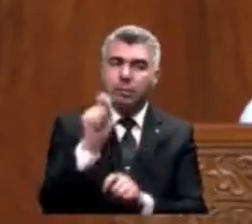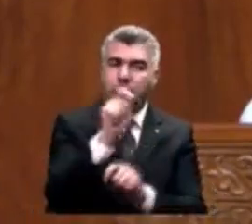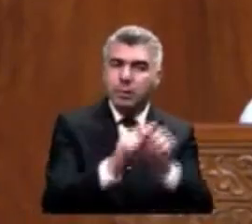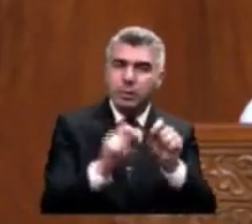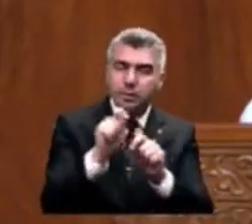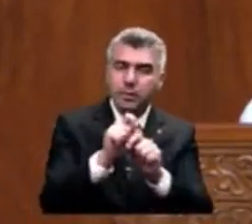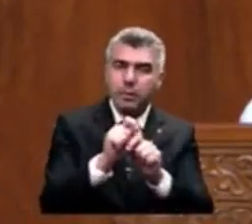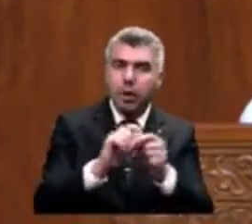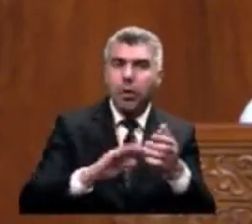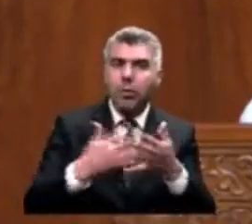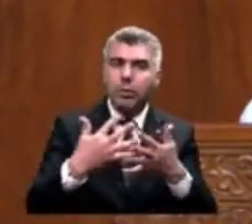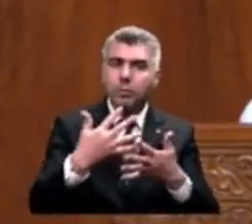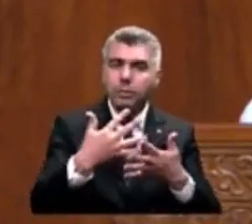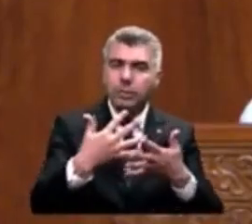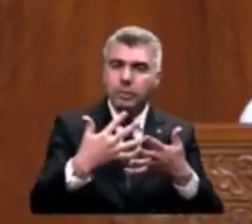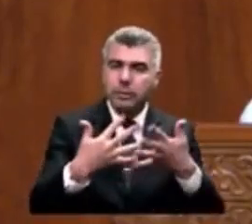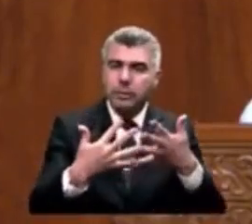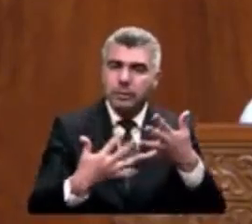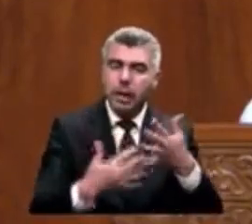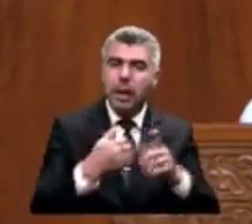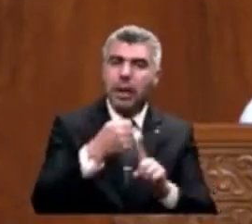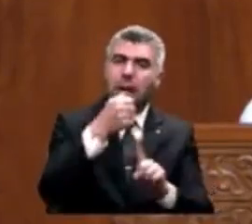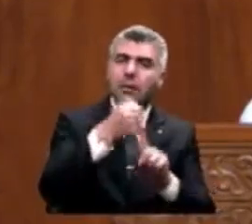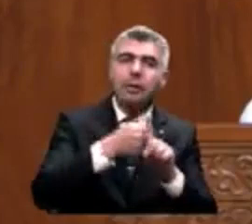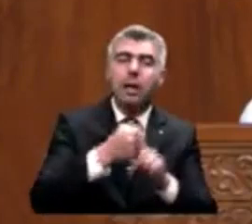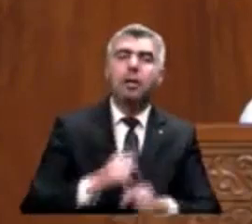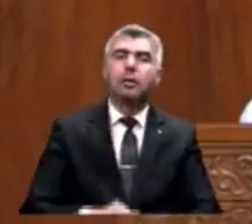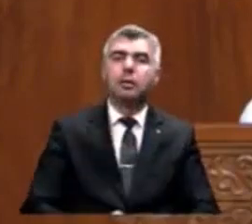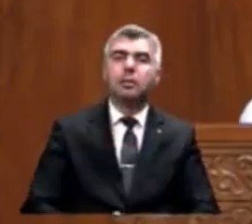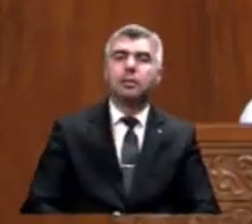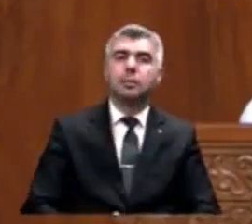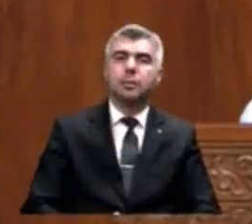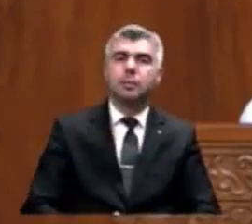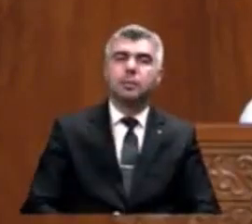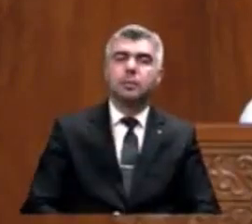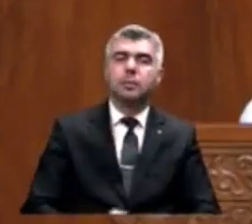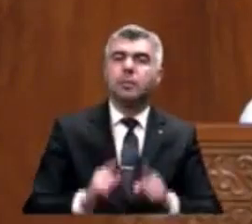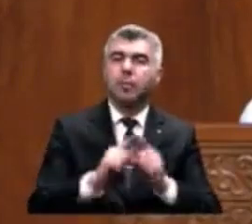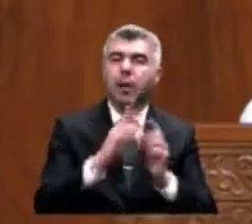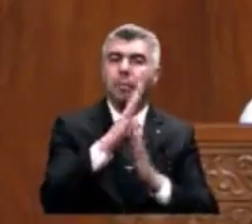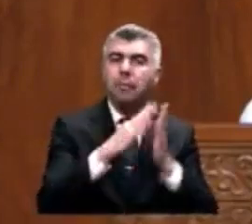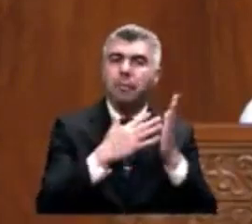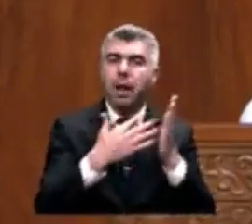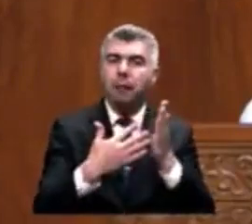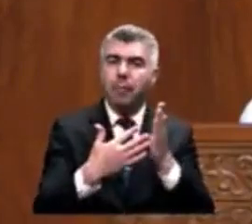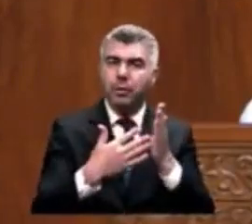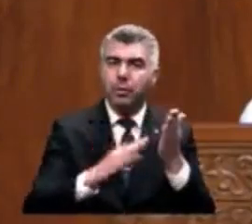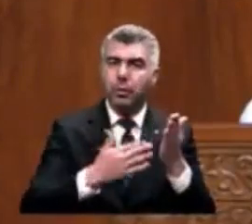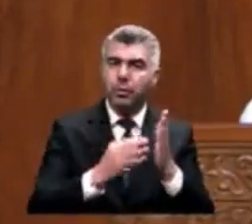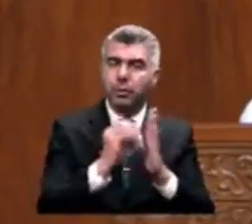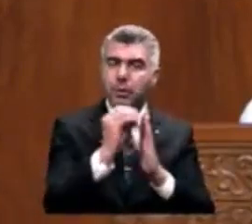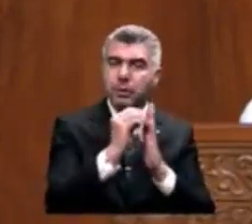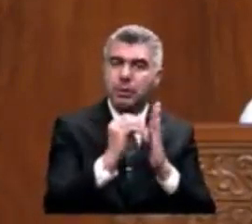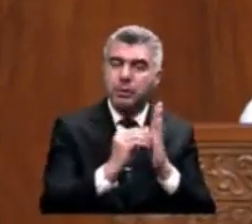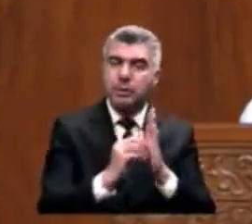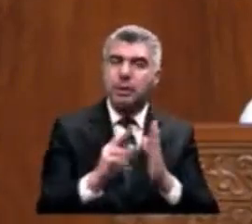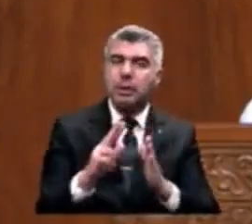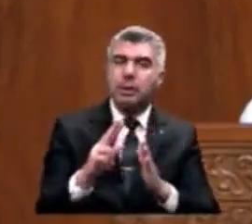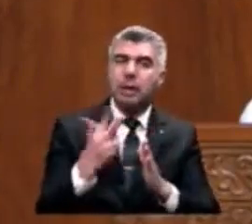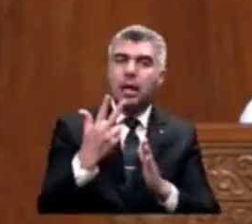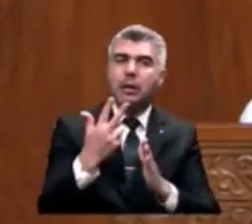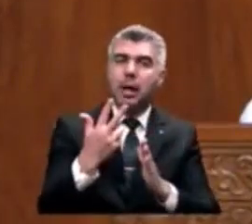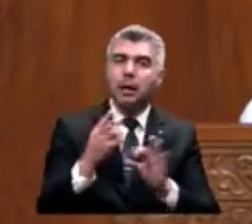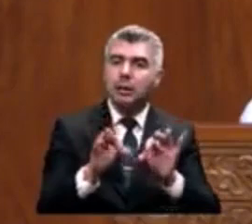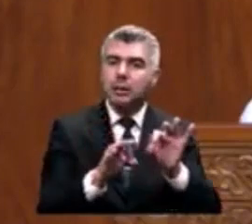إغناء خارطة الطريق الإصلاح. وتتوخى خارطة الطريق تحقيق 3 أهداف